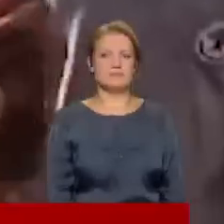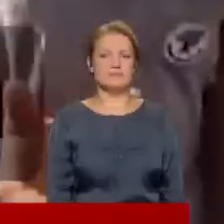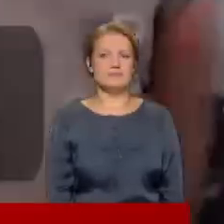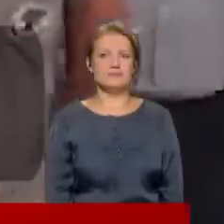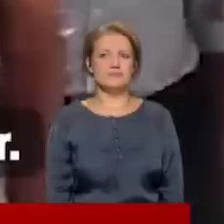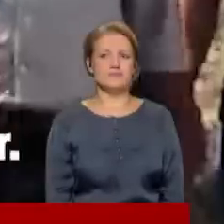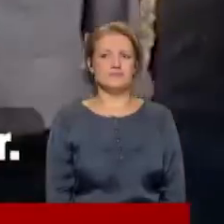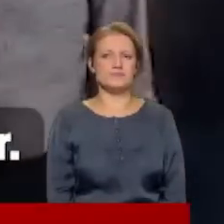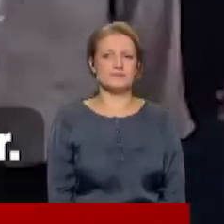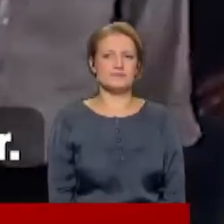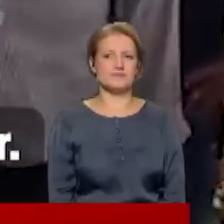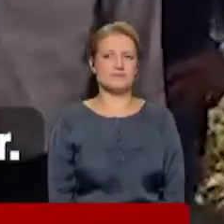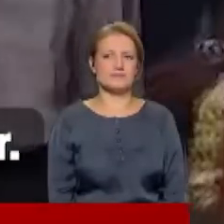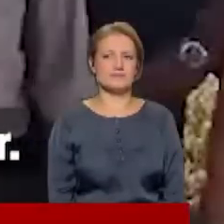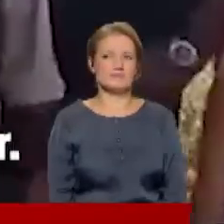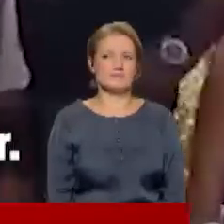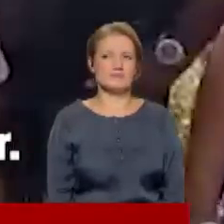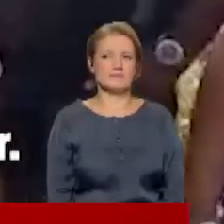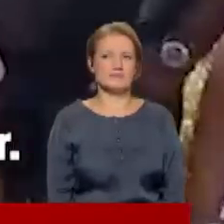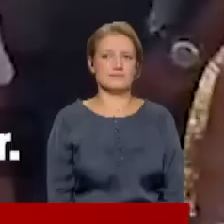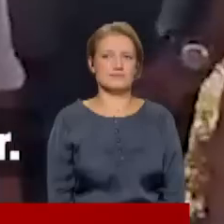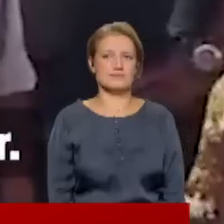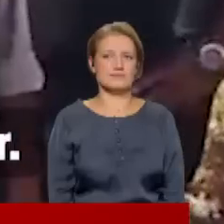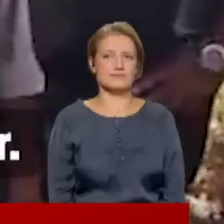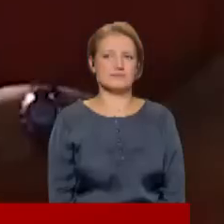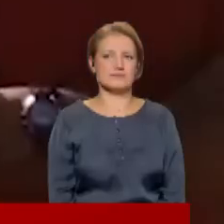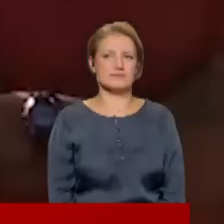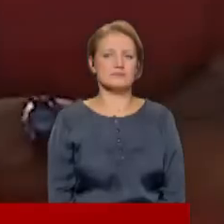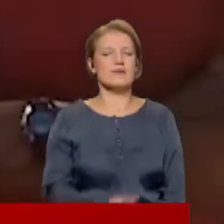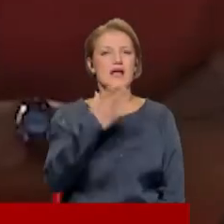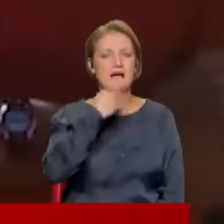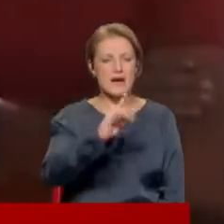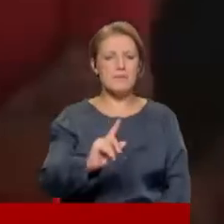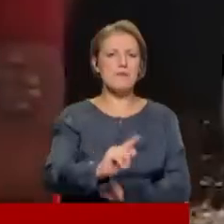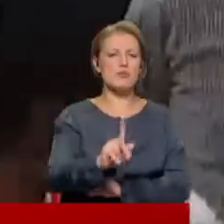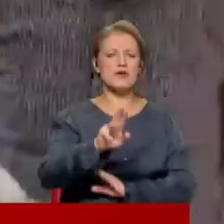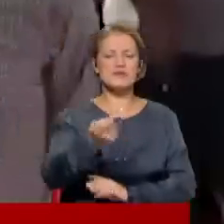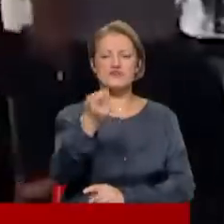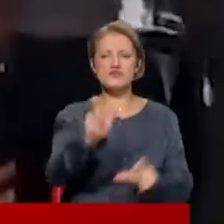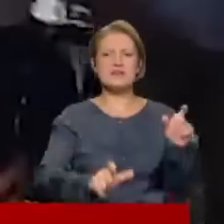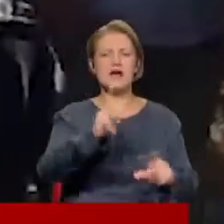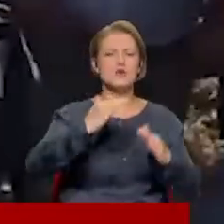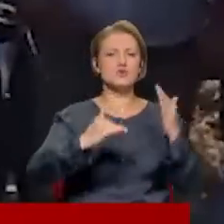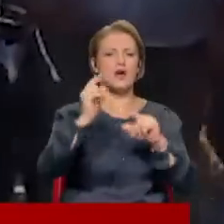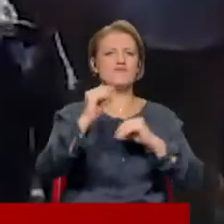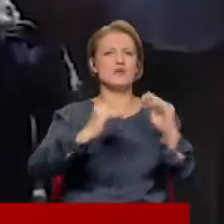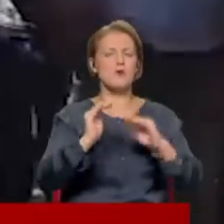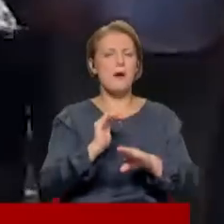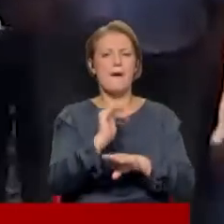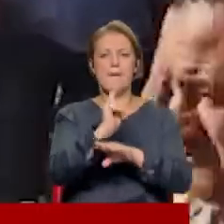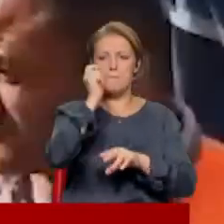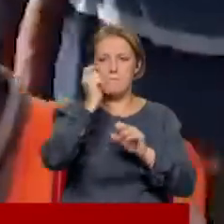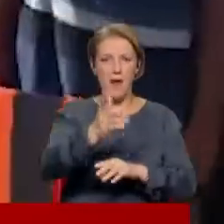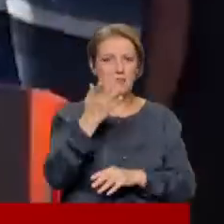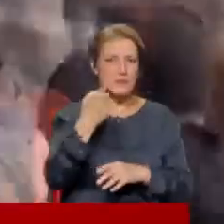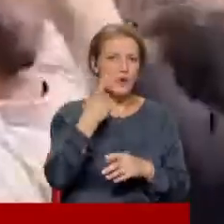Bizi tehdit ediyorlar. Çalışsanız çalışın, çalışmazsanız bırakın gidin diyorlar. Emekli, memur gibi işçiler de yüksek enflasyon ve hayat pahalılığı